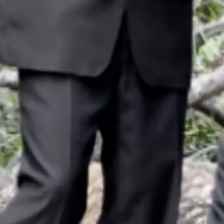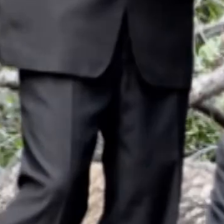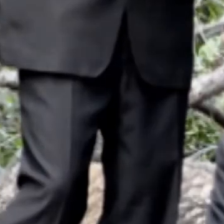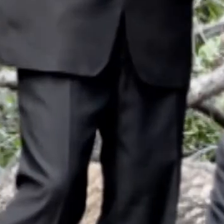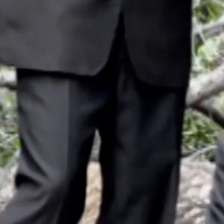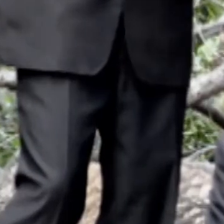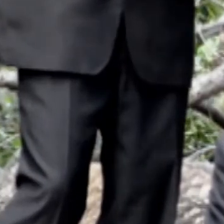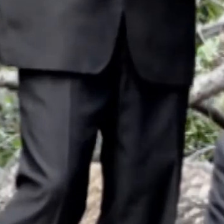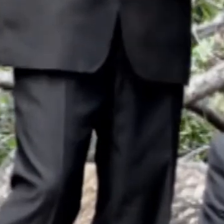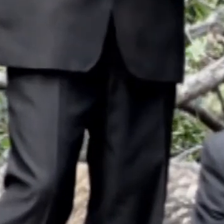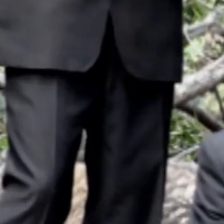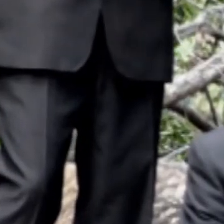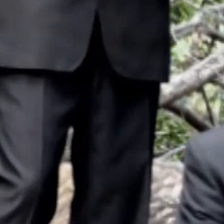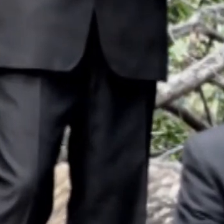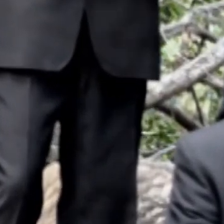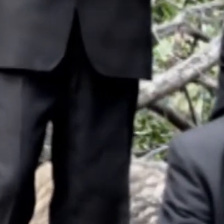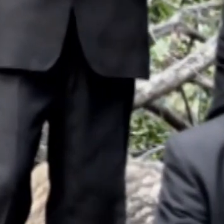mbira mambo.